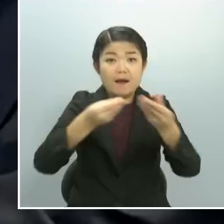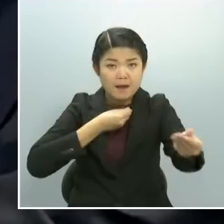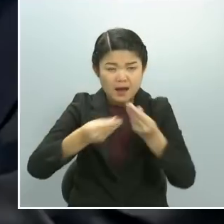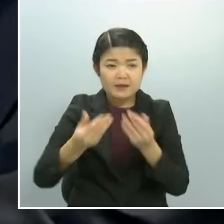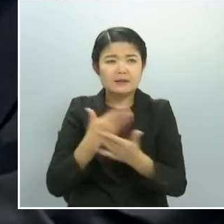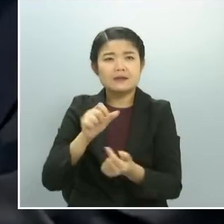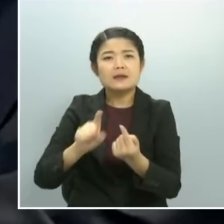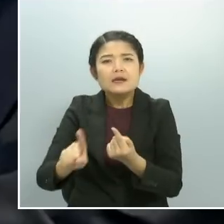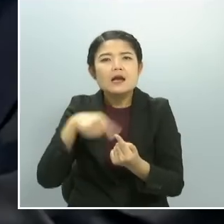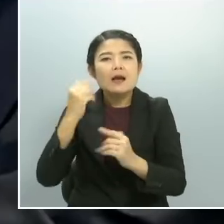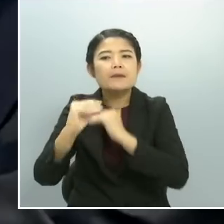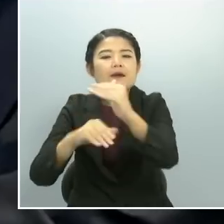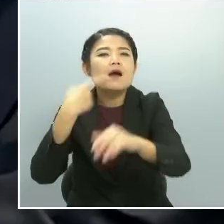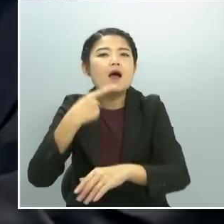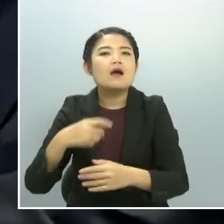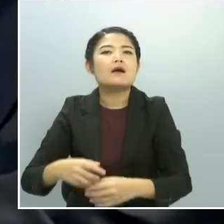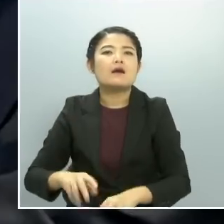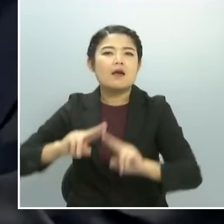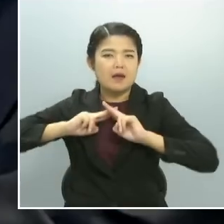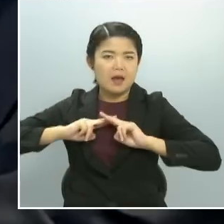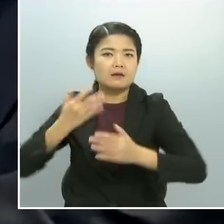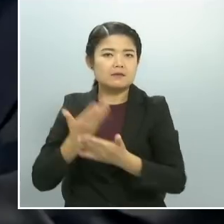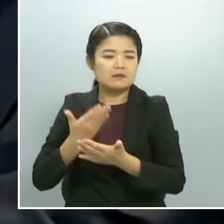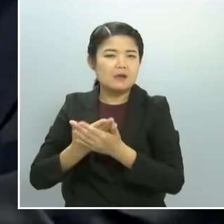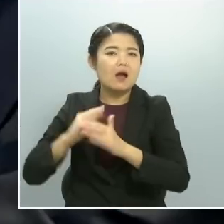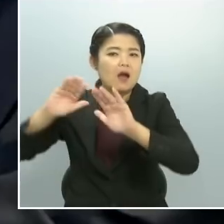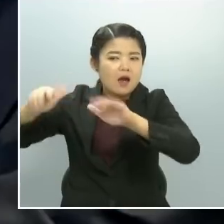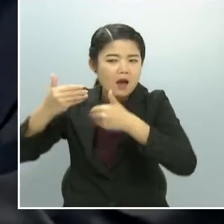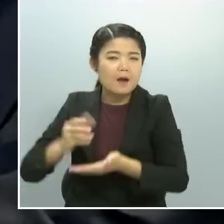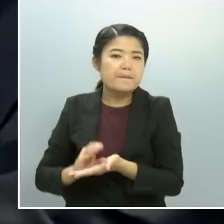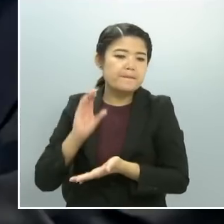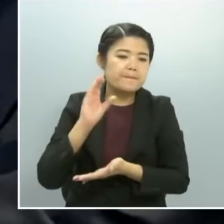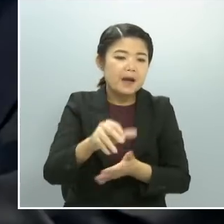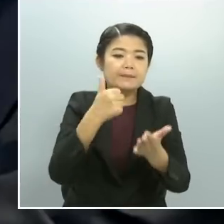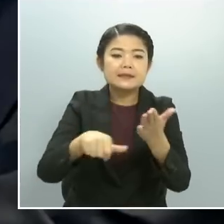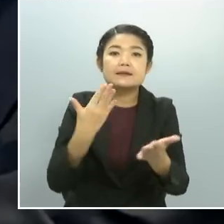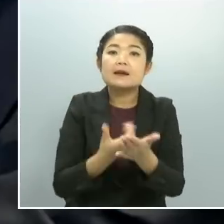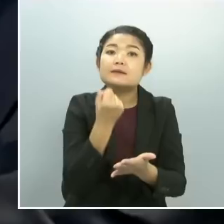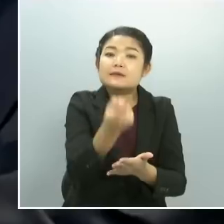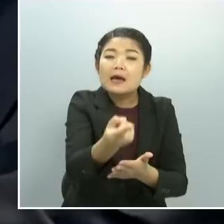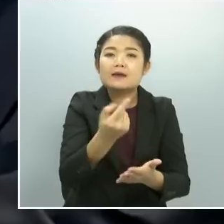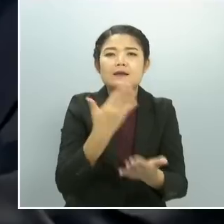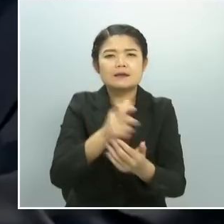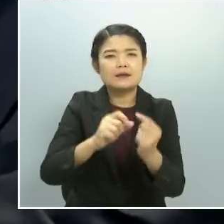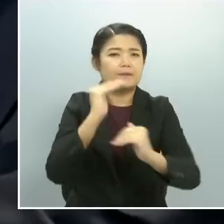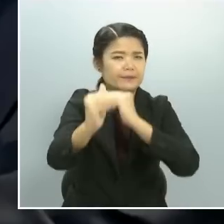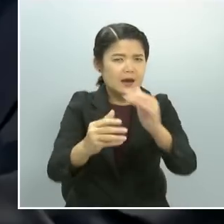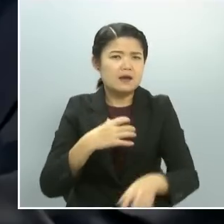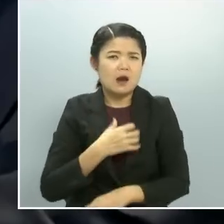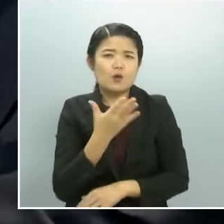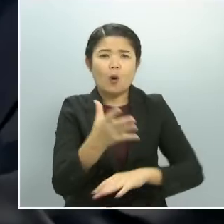ด้วยเอกชนเอกชนเป็นคนนำรายได้เข้าประเทศมาเสียภาษีเพื่อการเติบโตทางเศรษฐกิจอยากให้ภาคการเมืองเนี่ย